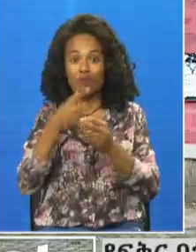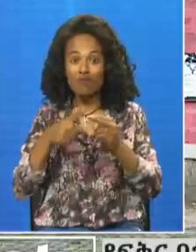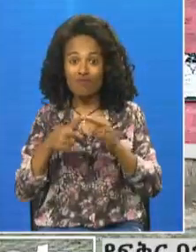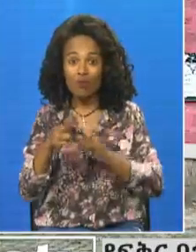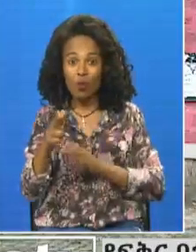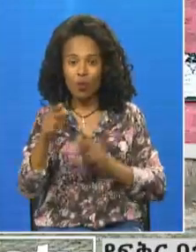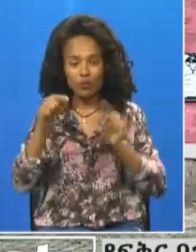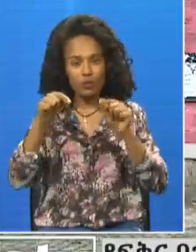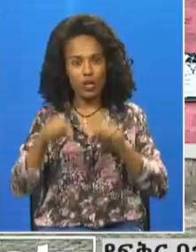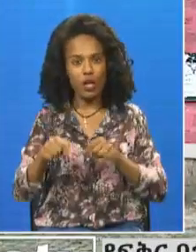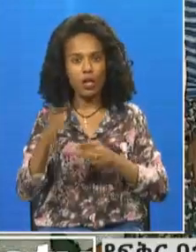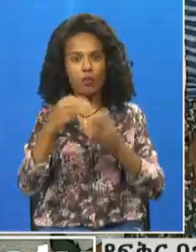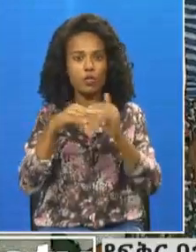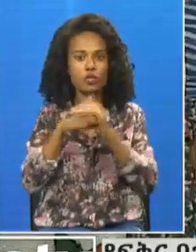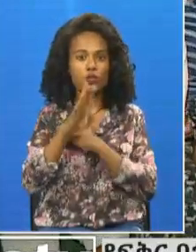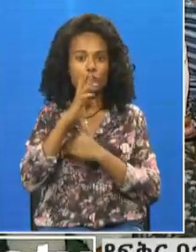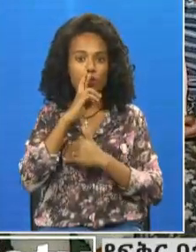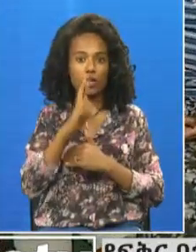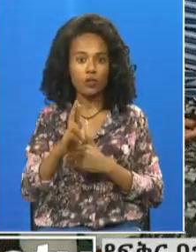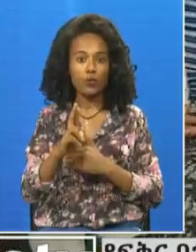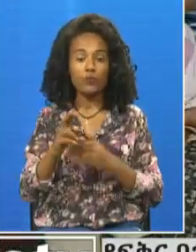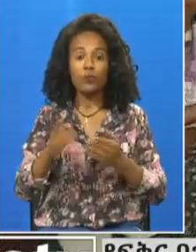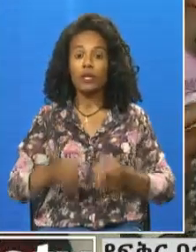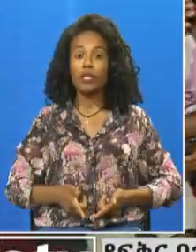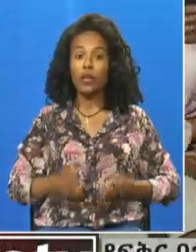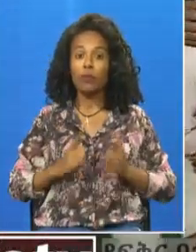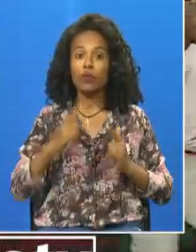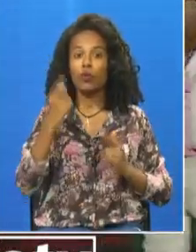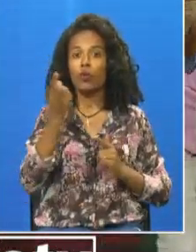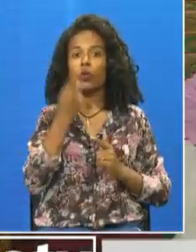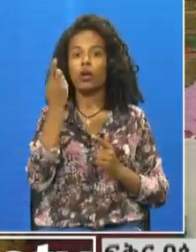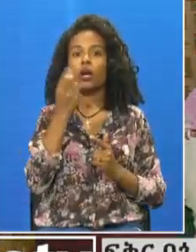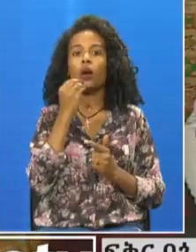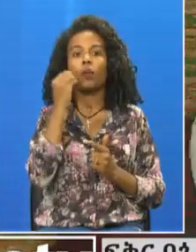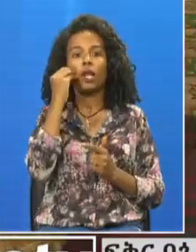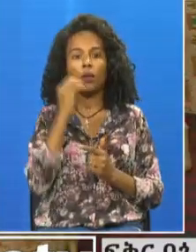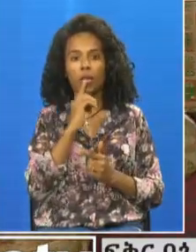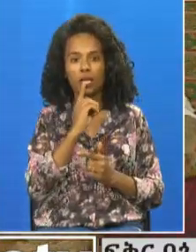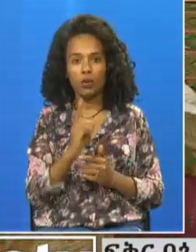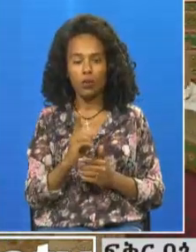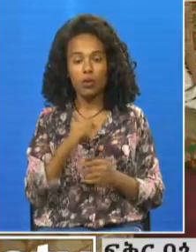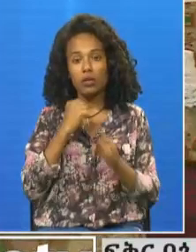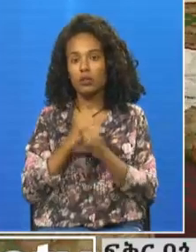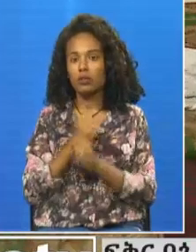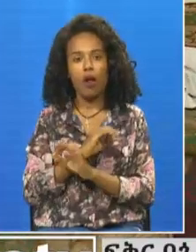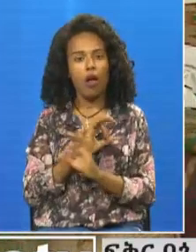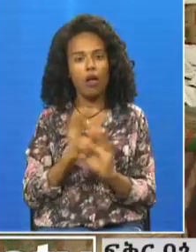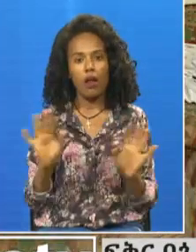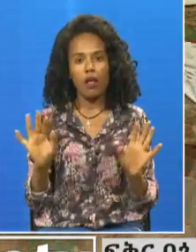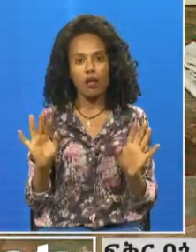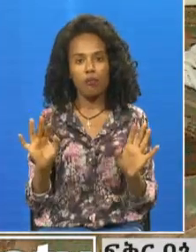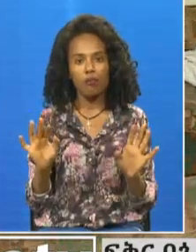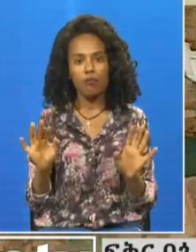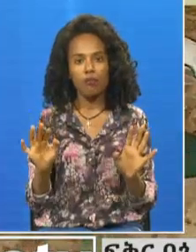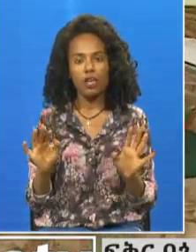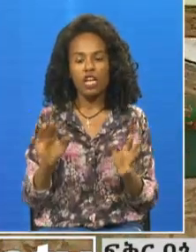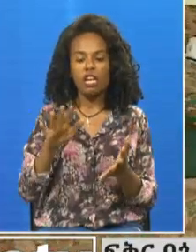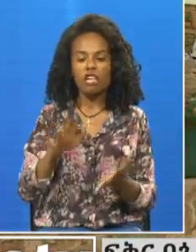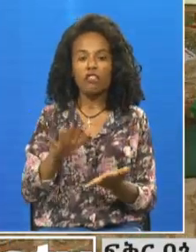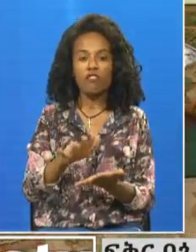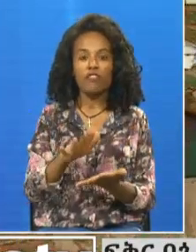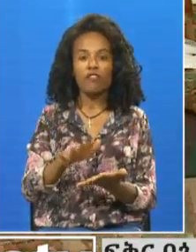የተለያዩ ድጋፎችን አሁንም በማድረግ ላይ ነው። የኮሮና ቫይረስ ወረርሽኝን ተከትሎ ትምህርት ቤቶች በተዘጉበት